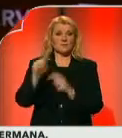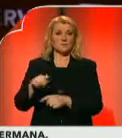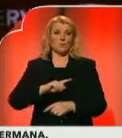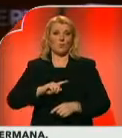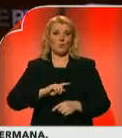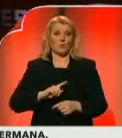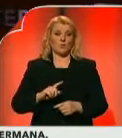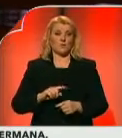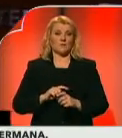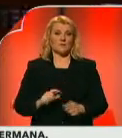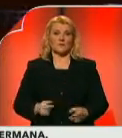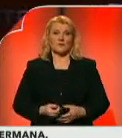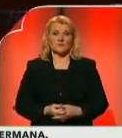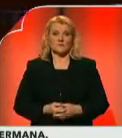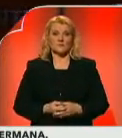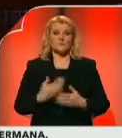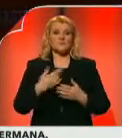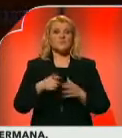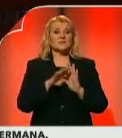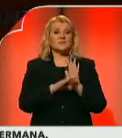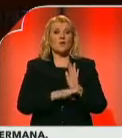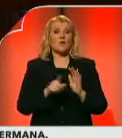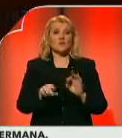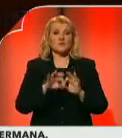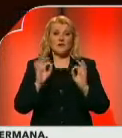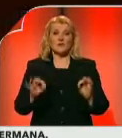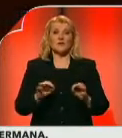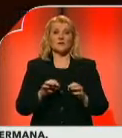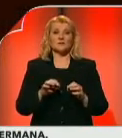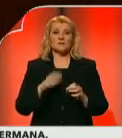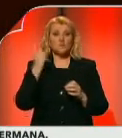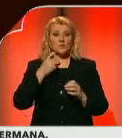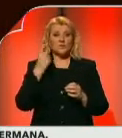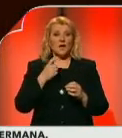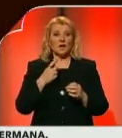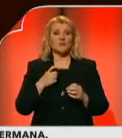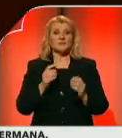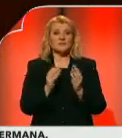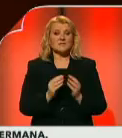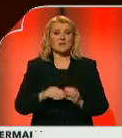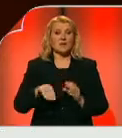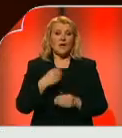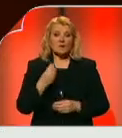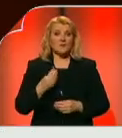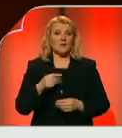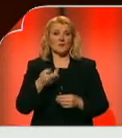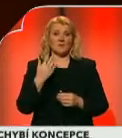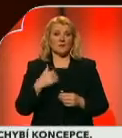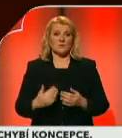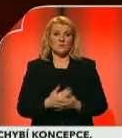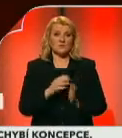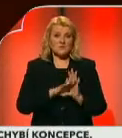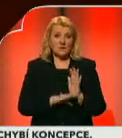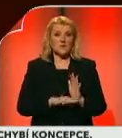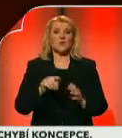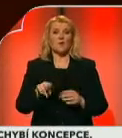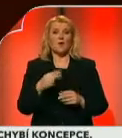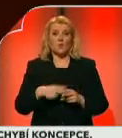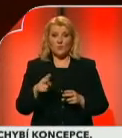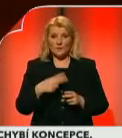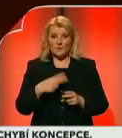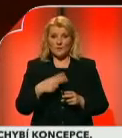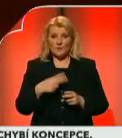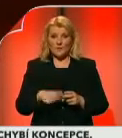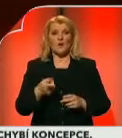který zavádí kartu sociálních systémů, to nebyl jediný zákon. Valná část té legislativní úpravy je v zákoně o